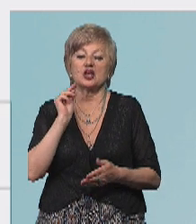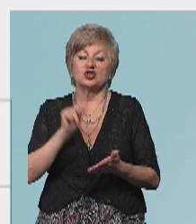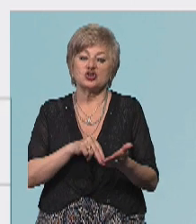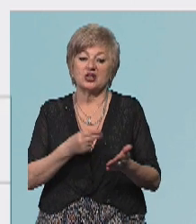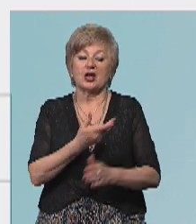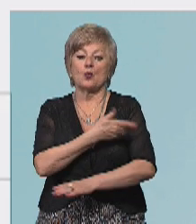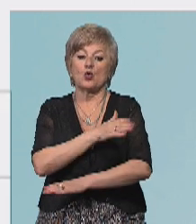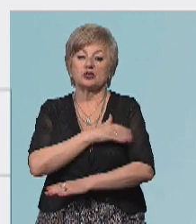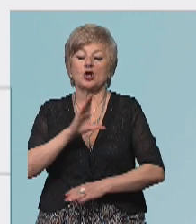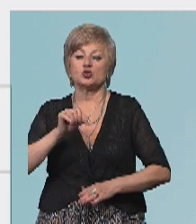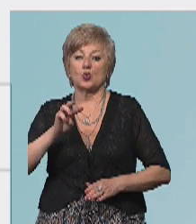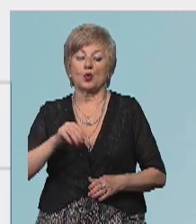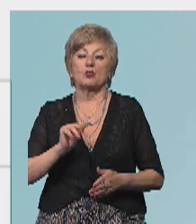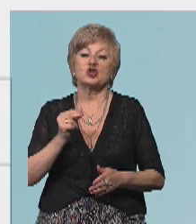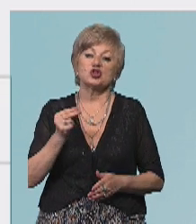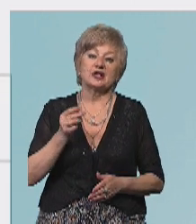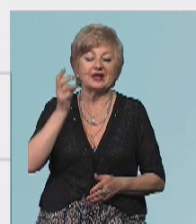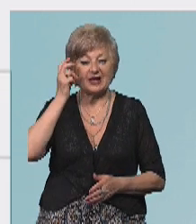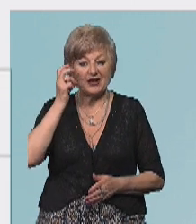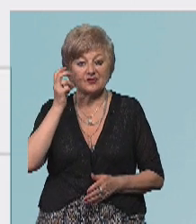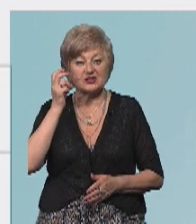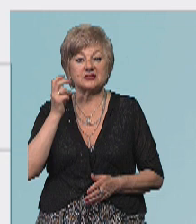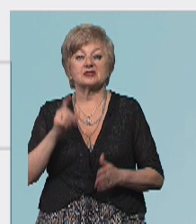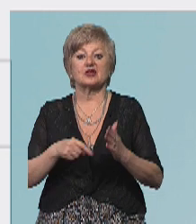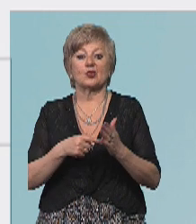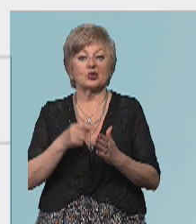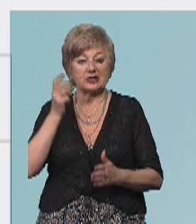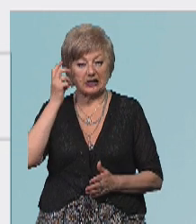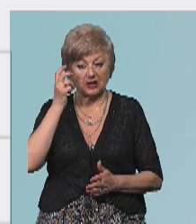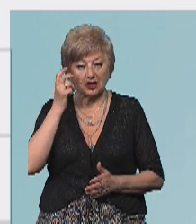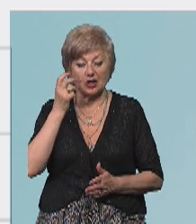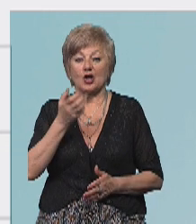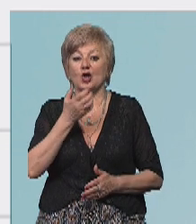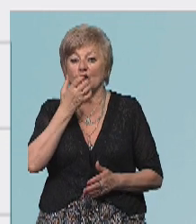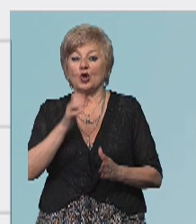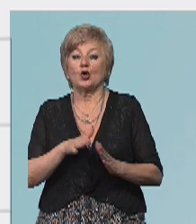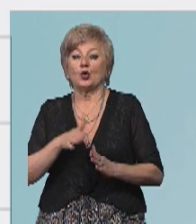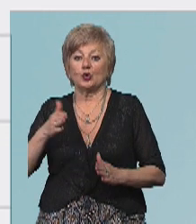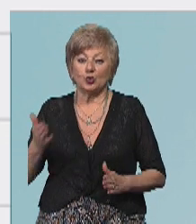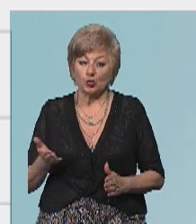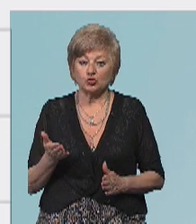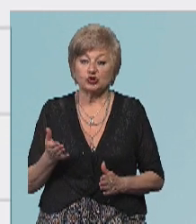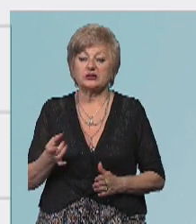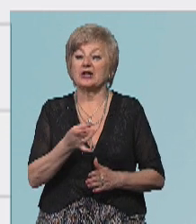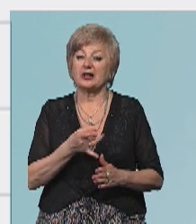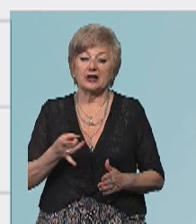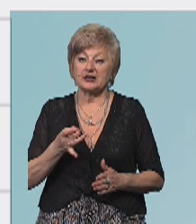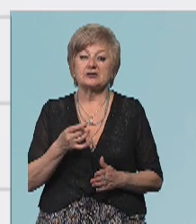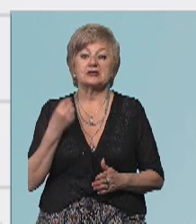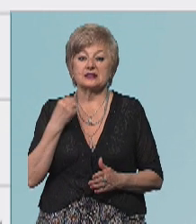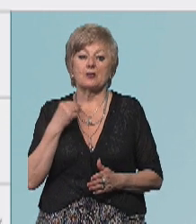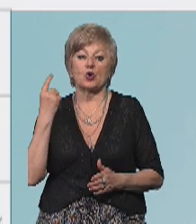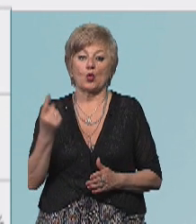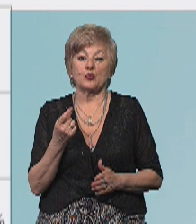Полтавська, Сумська, Чернігівська, Київська області і місто Київ. Південний регіон, до речі, саме Запорізька